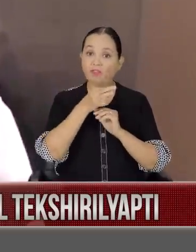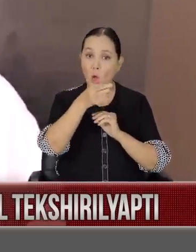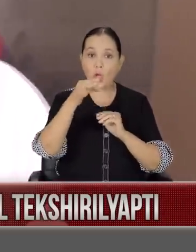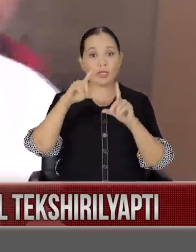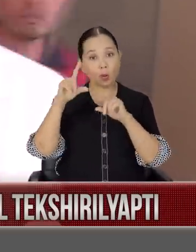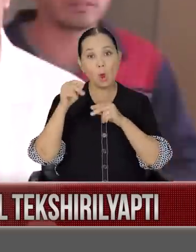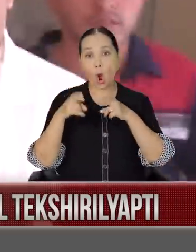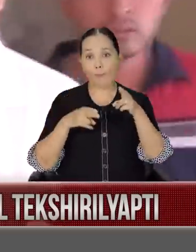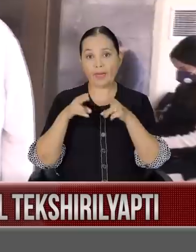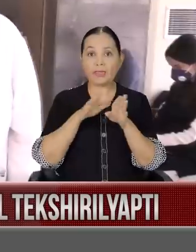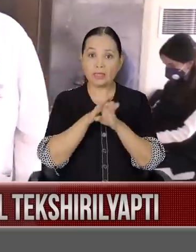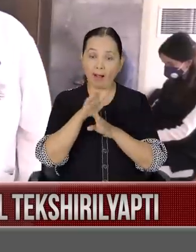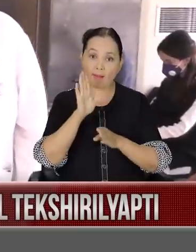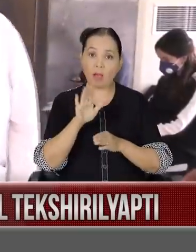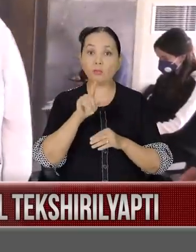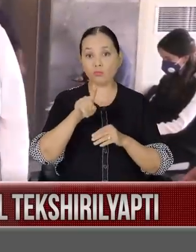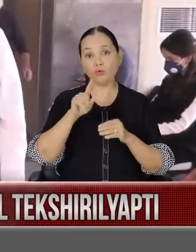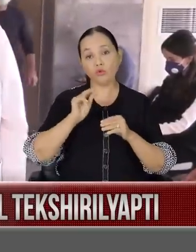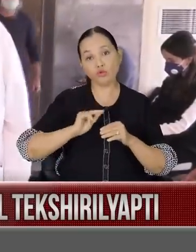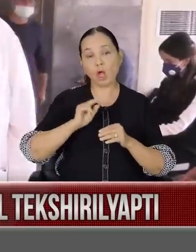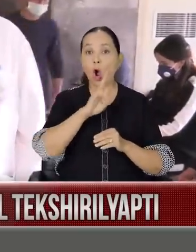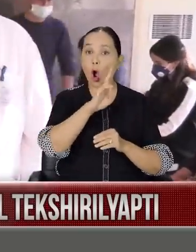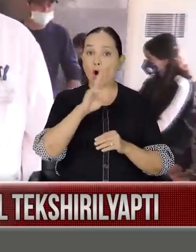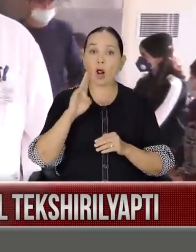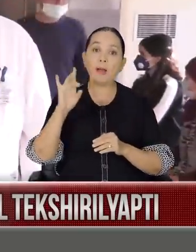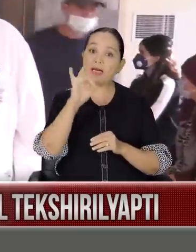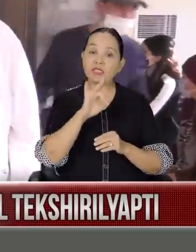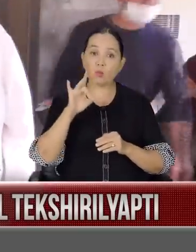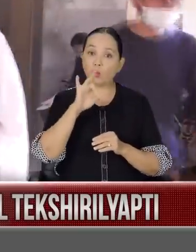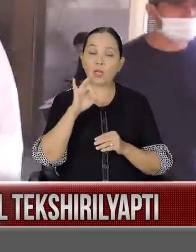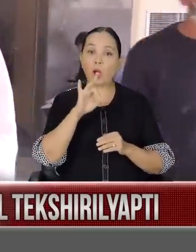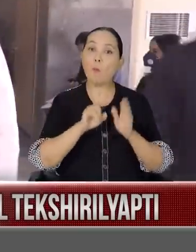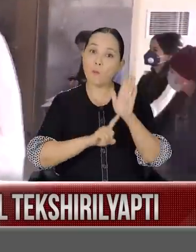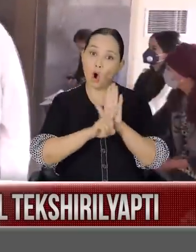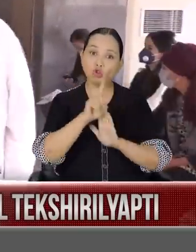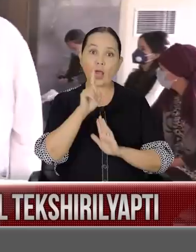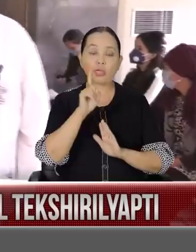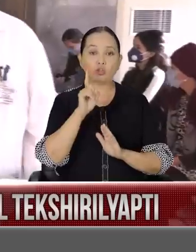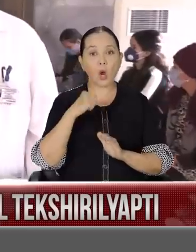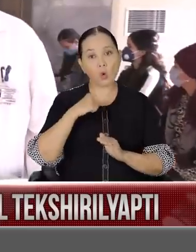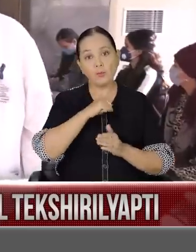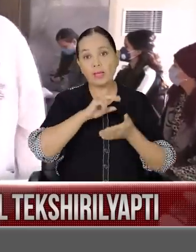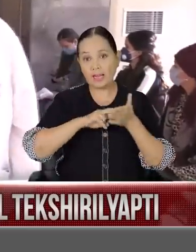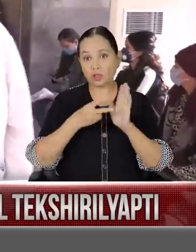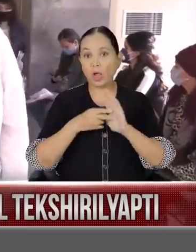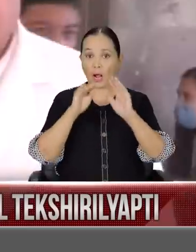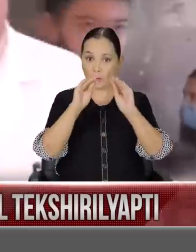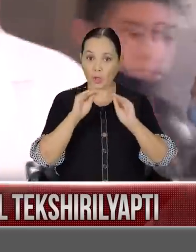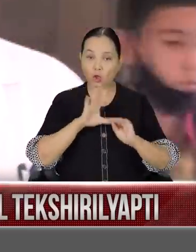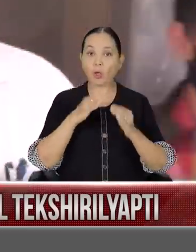borib operatsiya qilinadi. Bu ishlarni biz Qoraqalpog'iston Respublikasidan boshlashni o'zimizga reja qilib